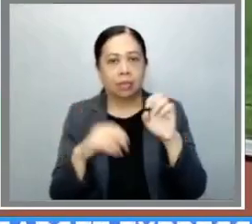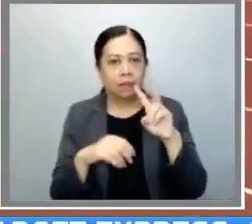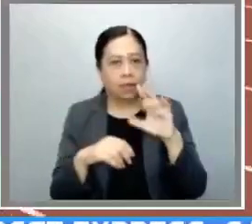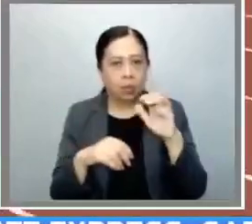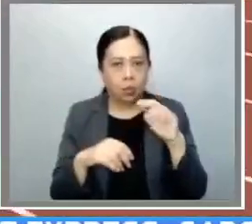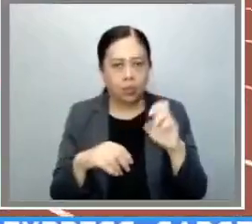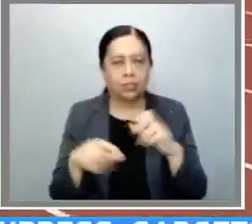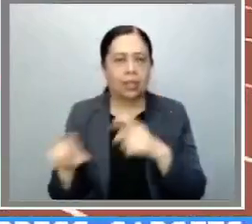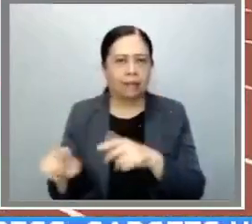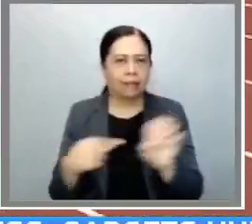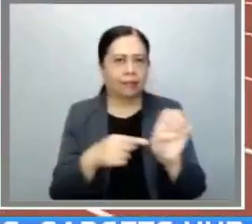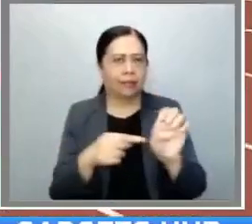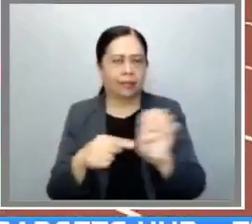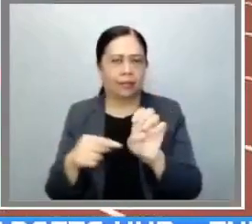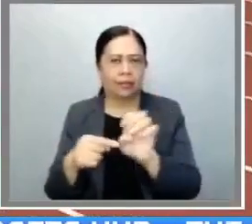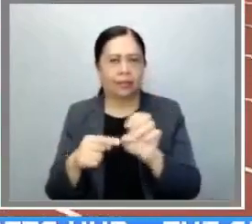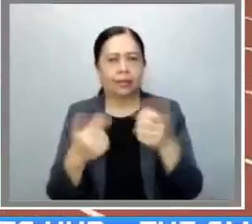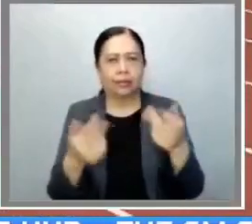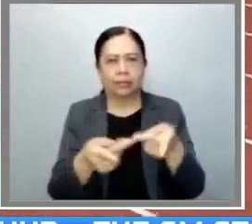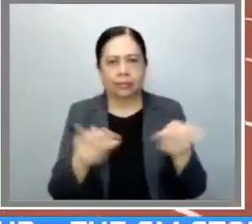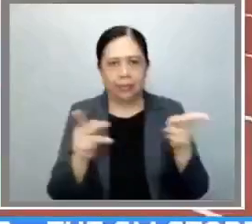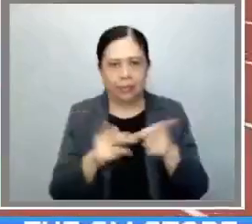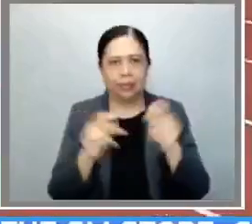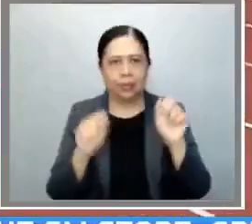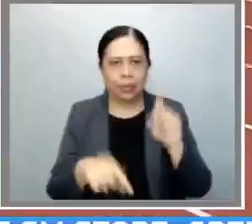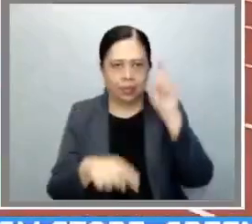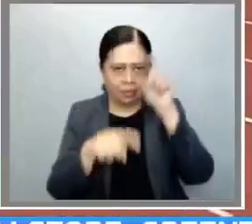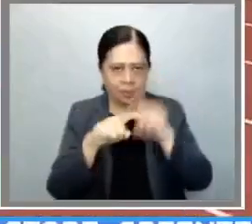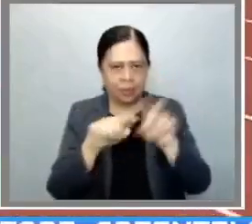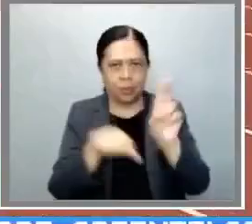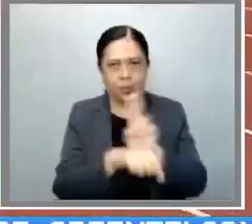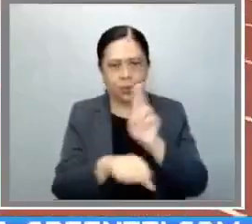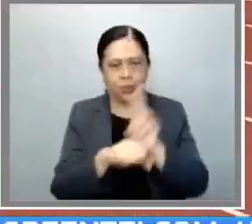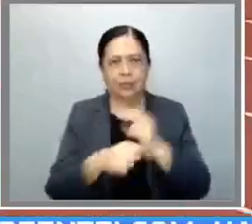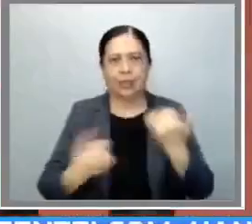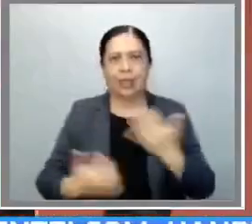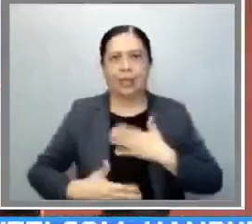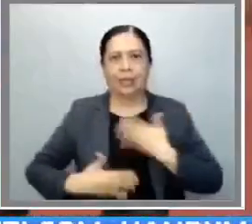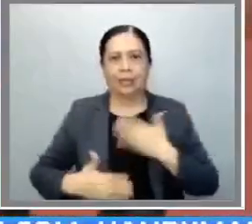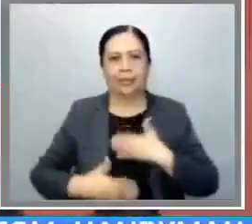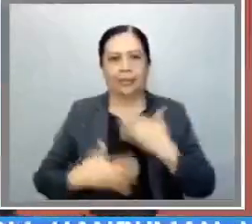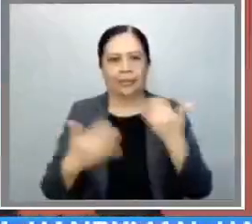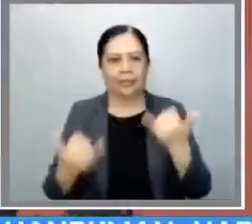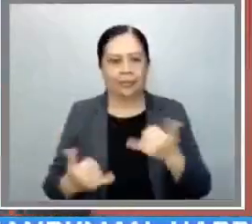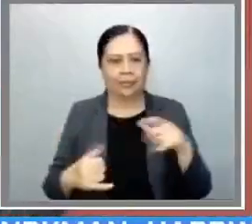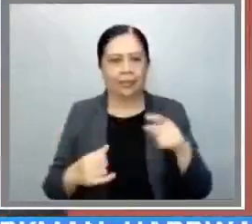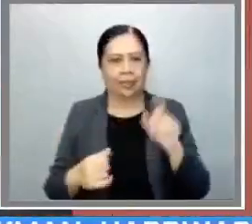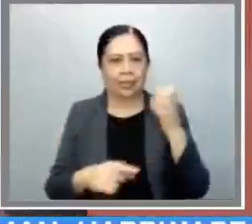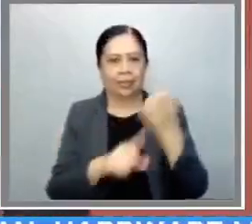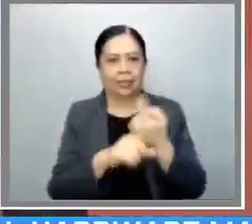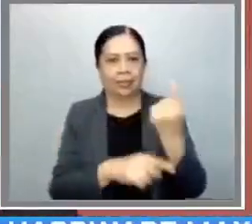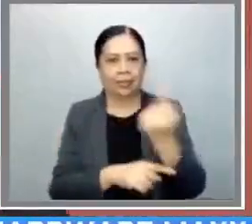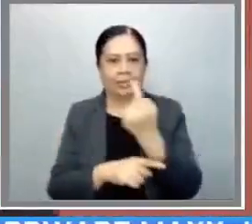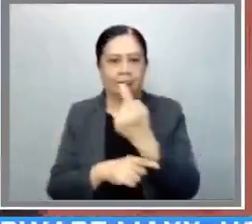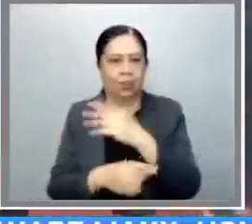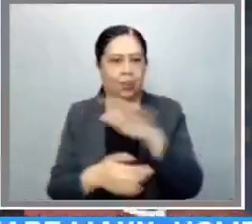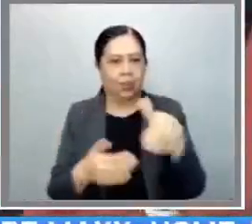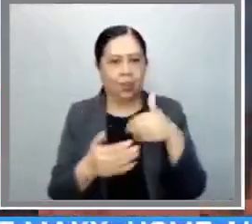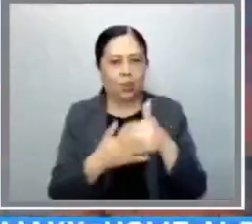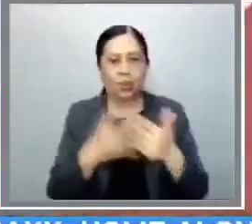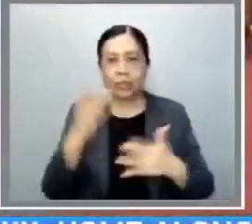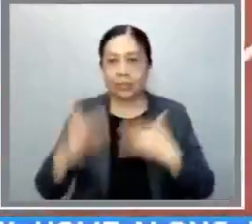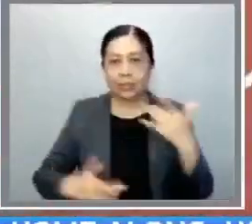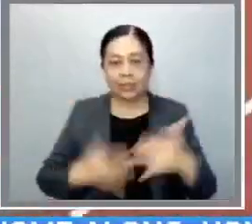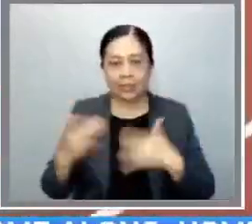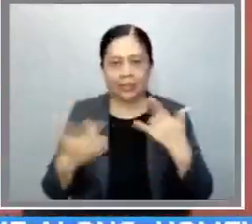mga alternate facilities na pwedeng gamitin. Tuwang-tuwa naman Rafi, ano, ang mga bawat delegasyon na lahat ay excited na sa